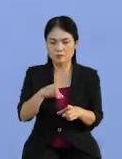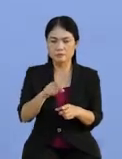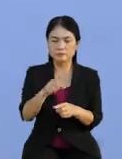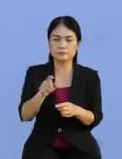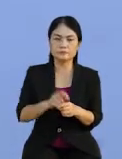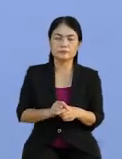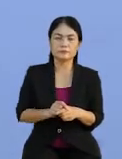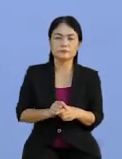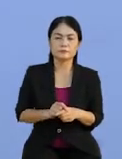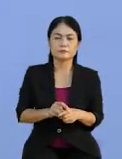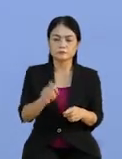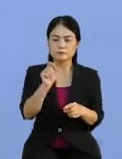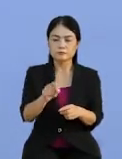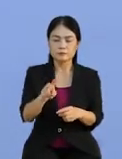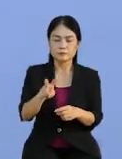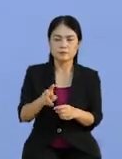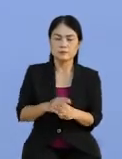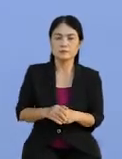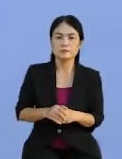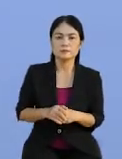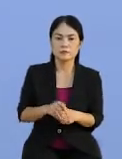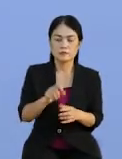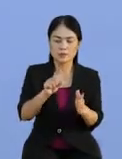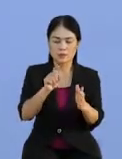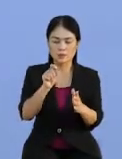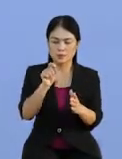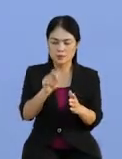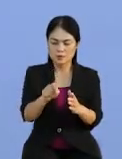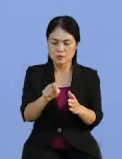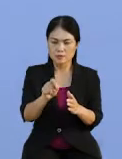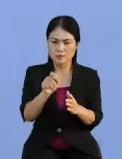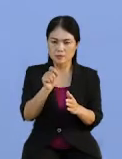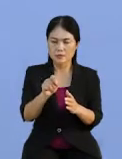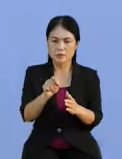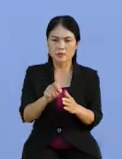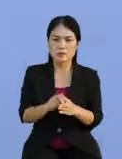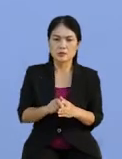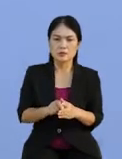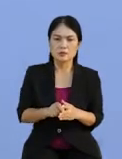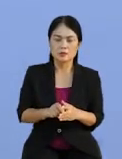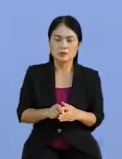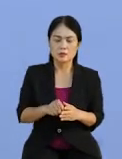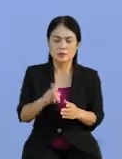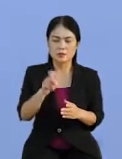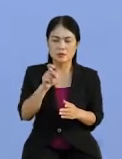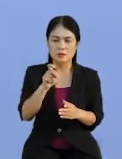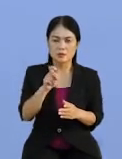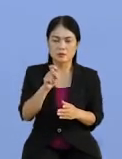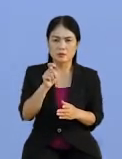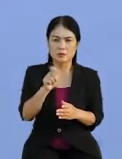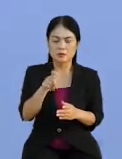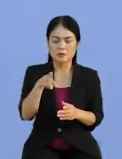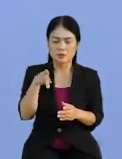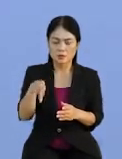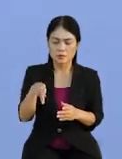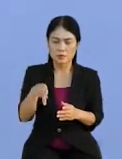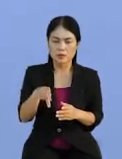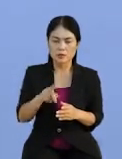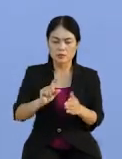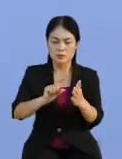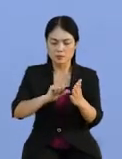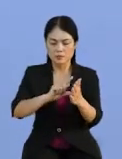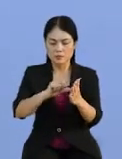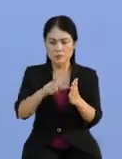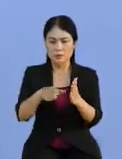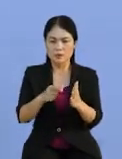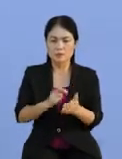dương dốc chùm nói tiền pi ní chịp chặt tạm rồi mình là dốc chùm nói chú nâng phí chịp chặt ở đây dương thở cú ở cái làm toàn phù